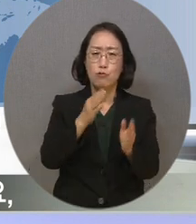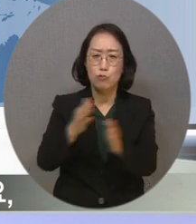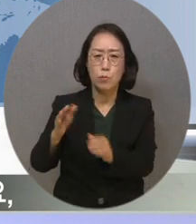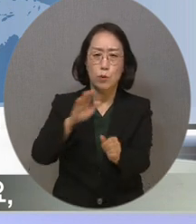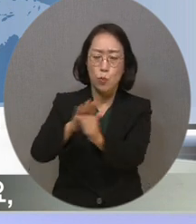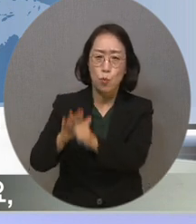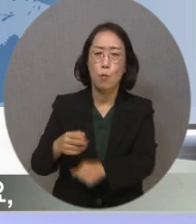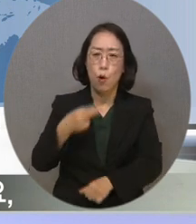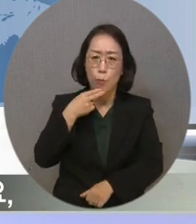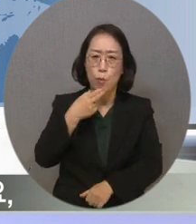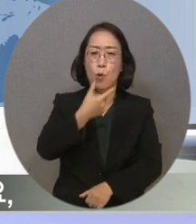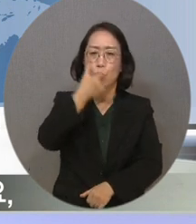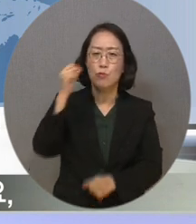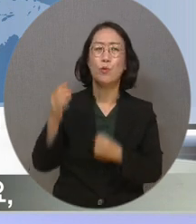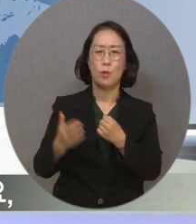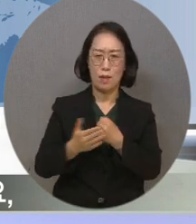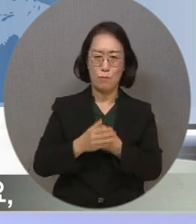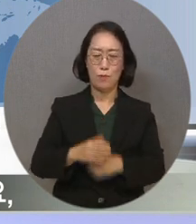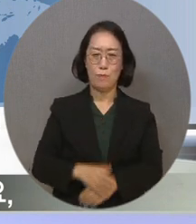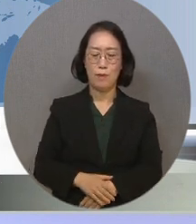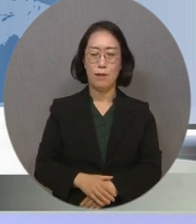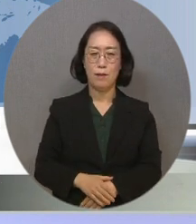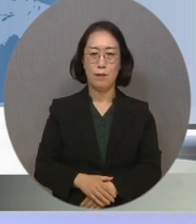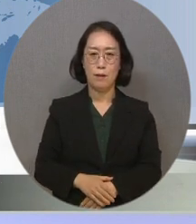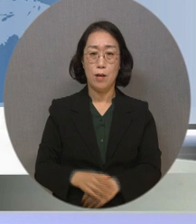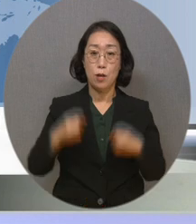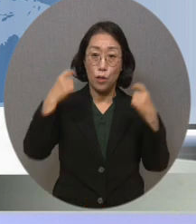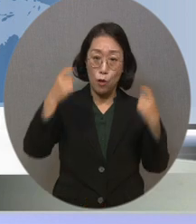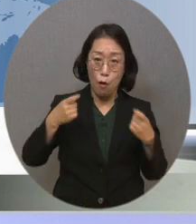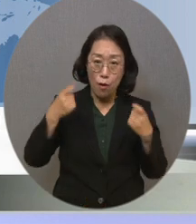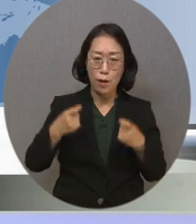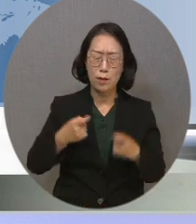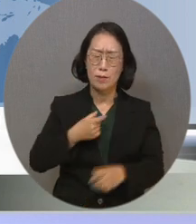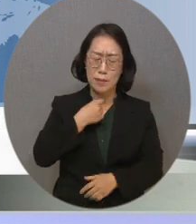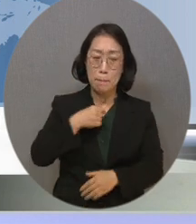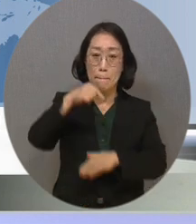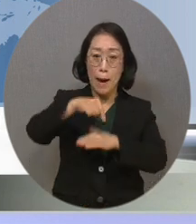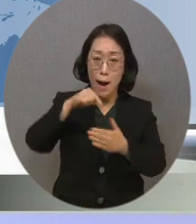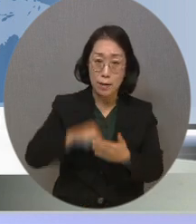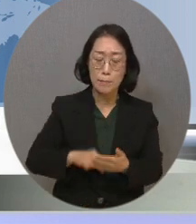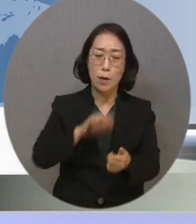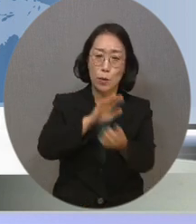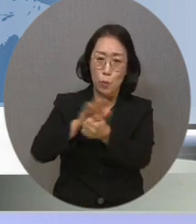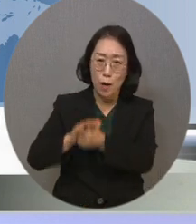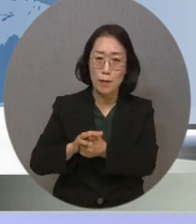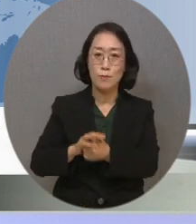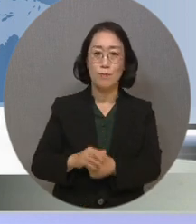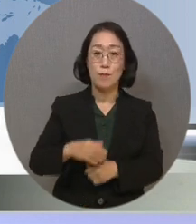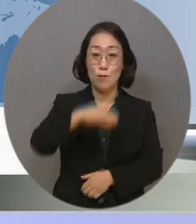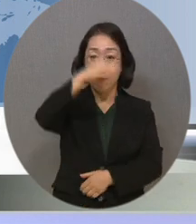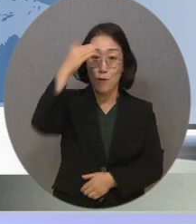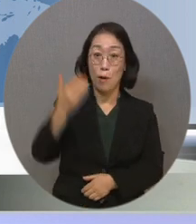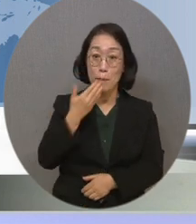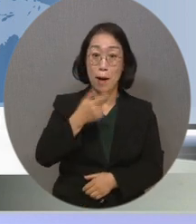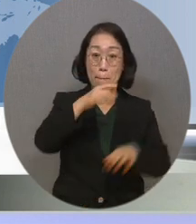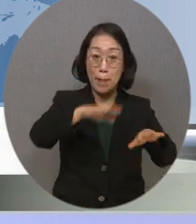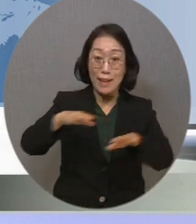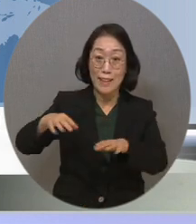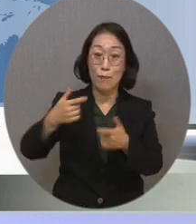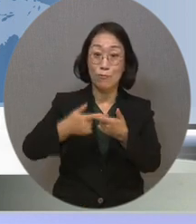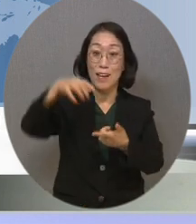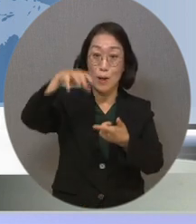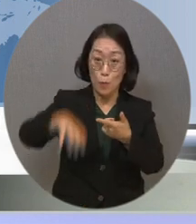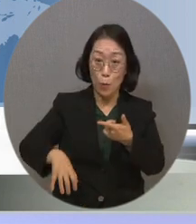갖춘 곳이 부족하기 때문인데요. 여행에 대한 갈증을 조금이나마 해소할 수 있었던 부산 해운대